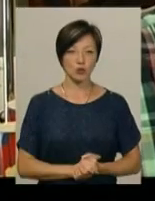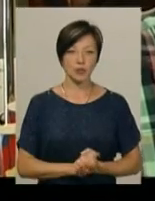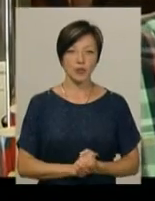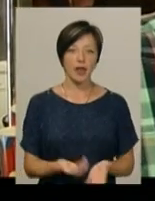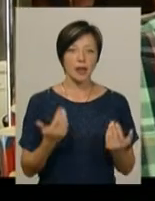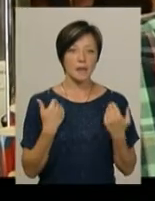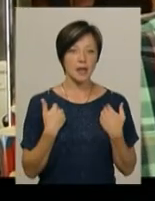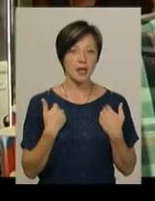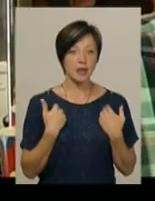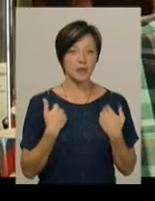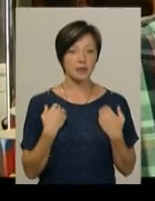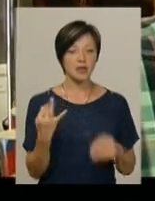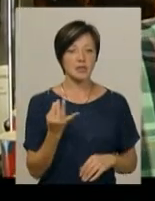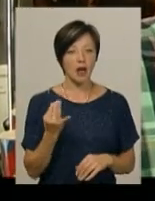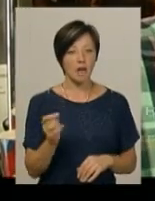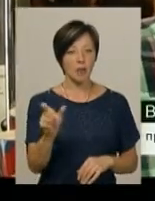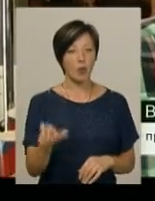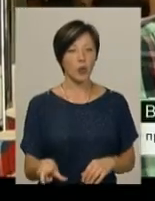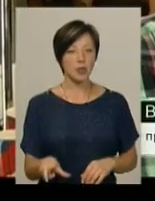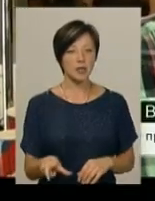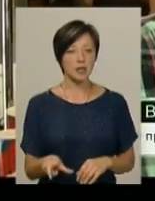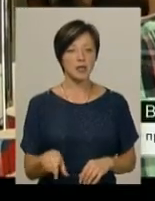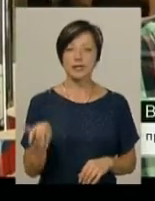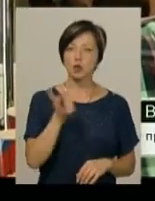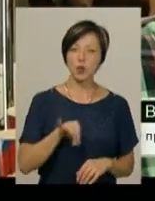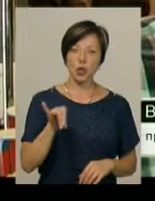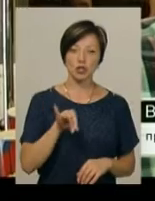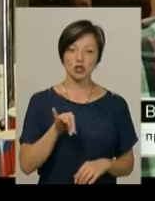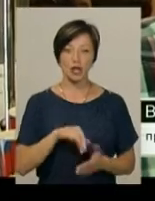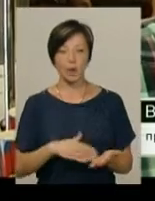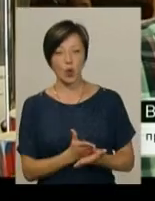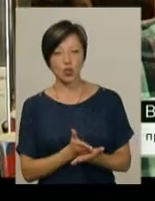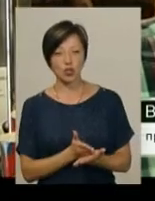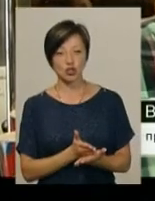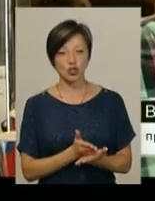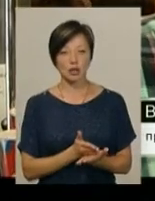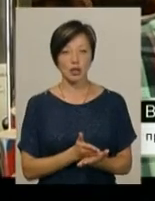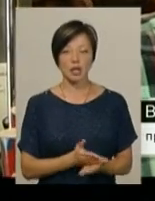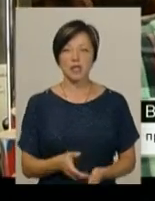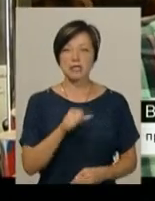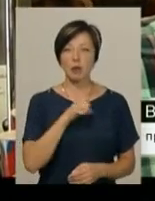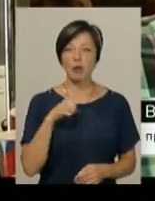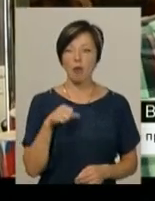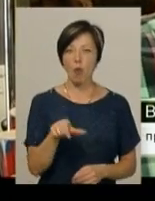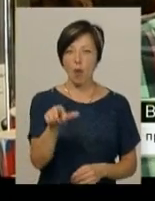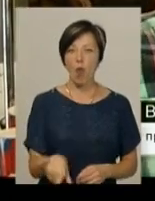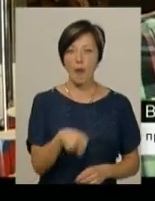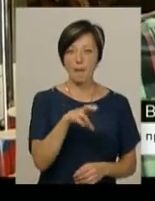Мені цікава постать і історична, і політична самого Симона